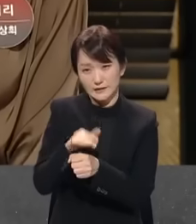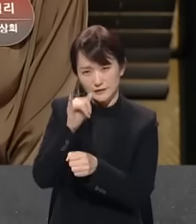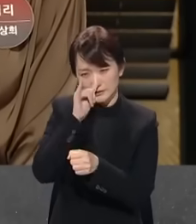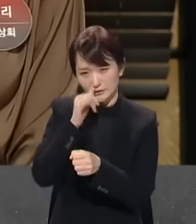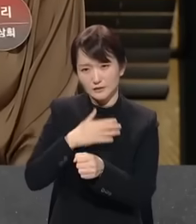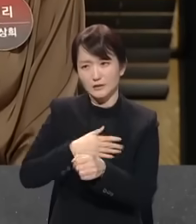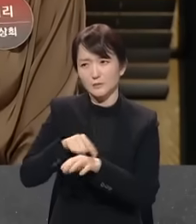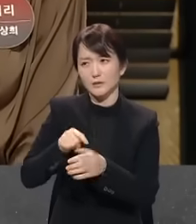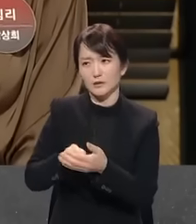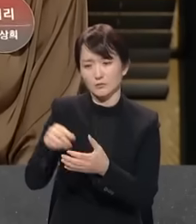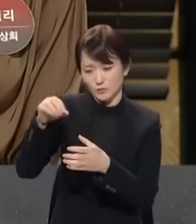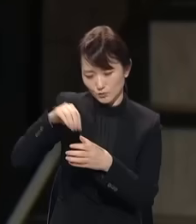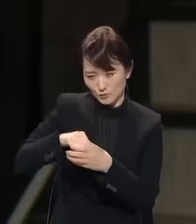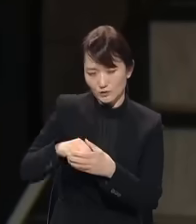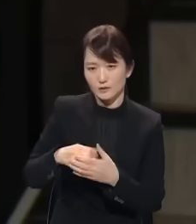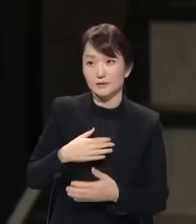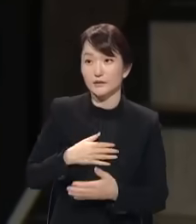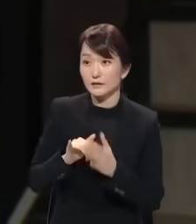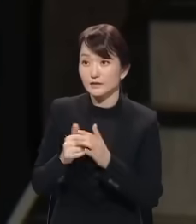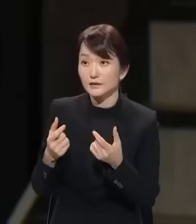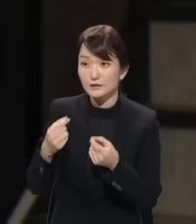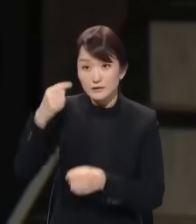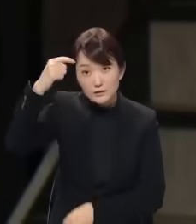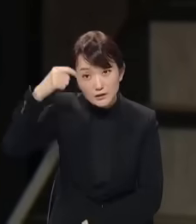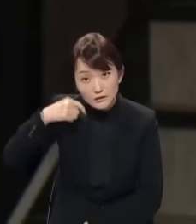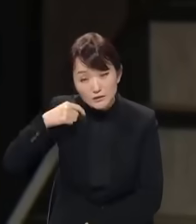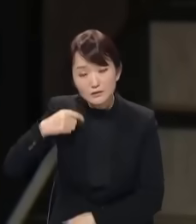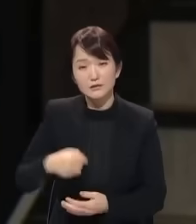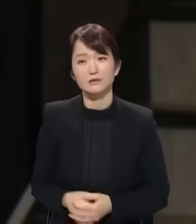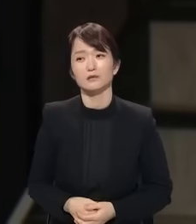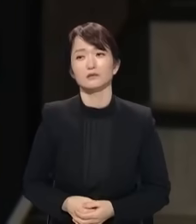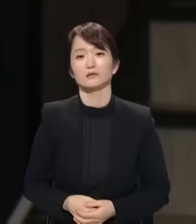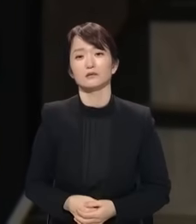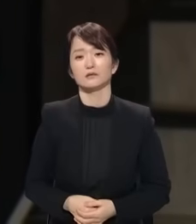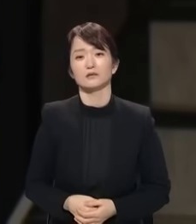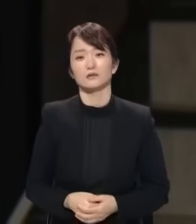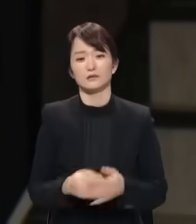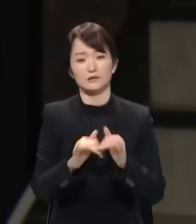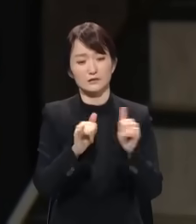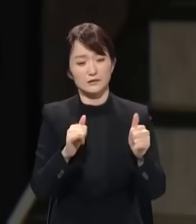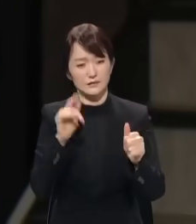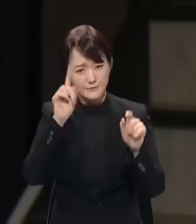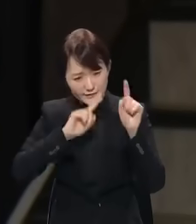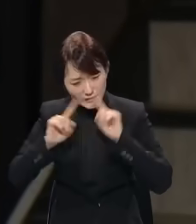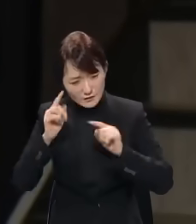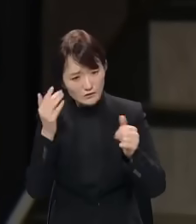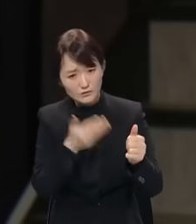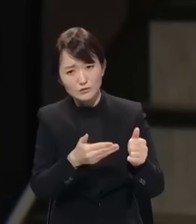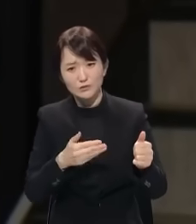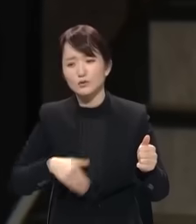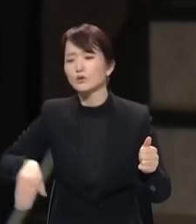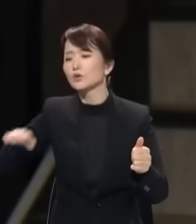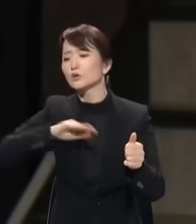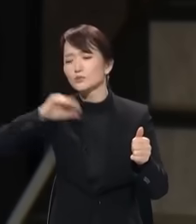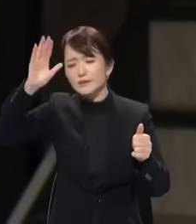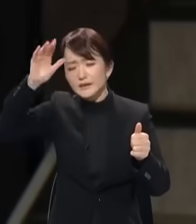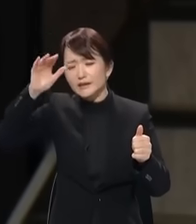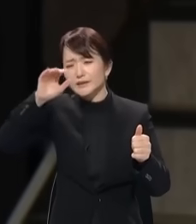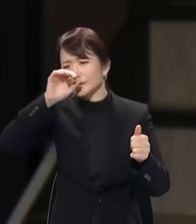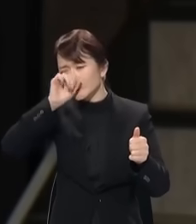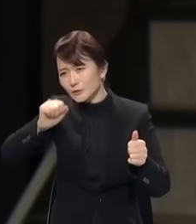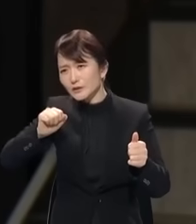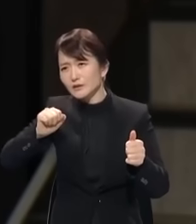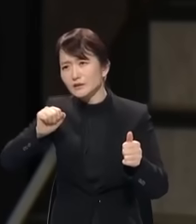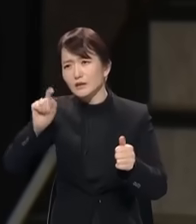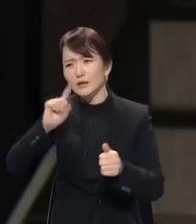돼서 나에게는 가족같이 느껴지고 착하게 느껴지는데 어떻게든지 사람을 다치게 한 다음에 우리 애는 순해요 이런 말은 사실 아무